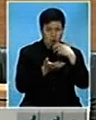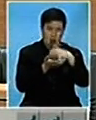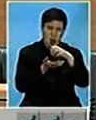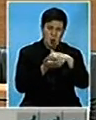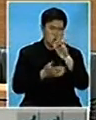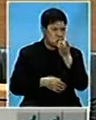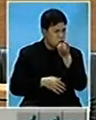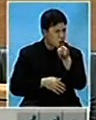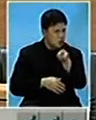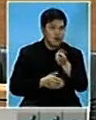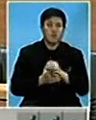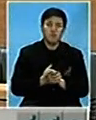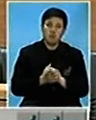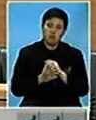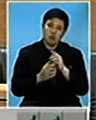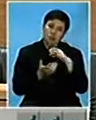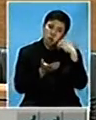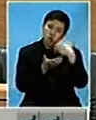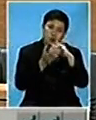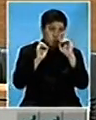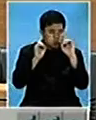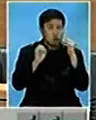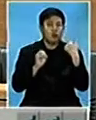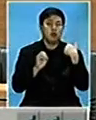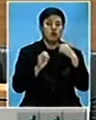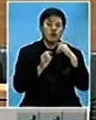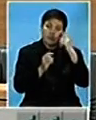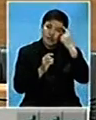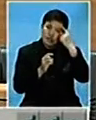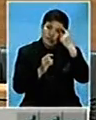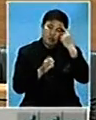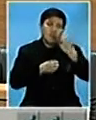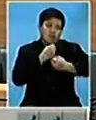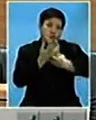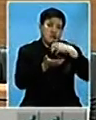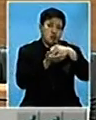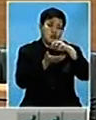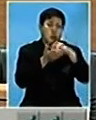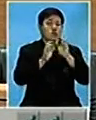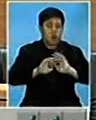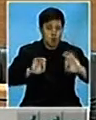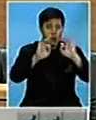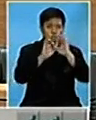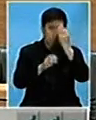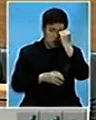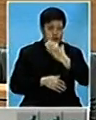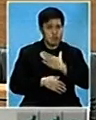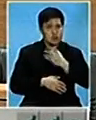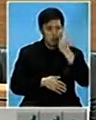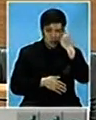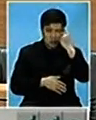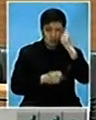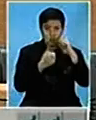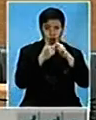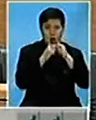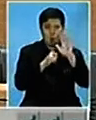ากแล้วก็ไม่ได้พูดถึงเลยขึ้นมาพูดเป็นประเด็นสำคัญเพราะผมคิดว่าปัญหาของศาลรัฐธร